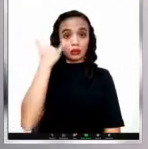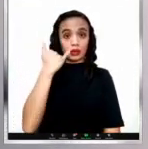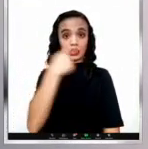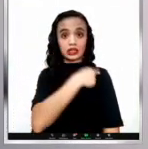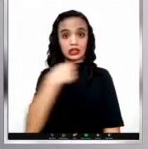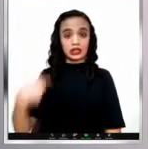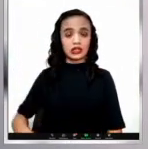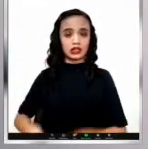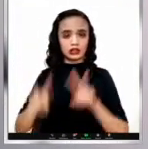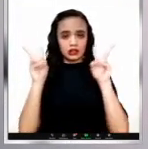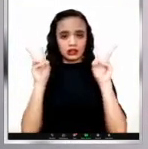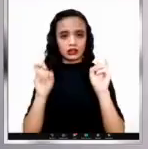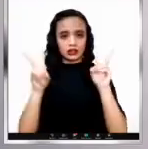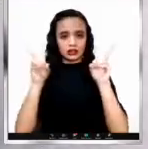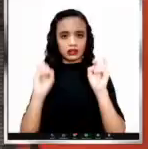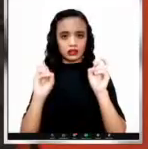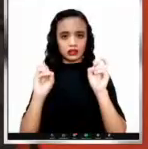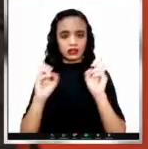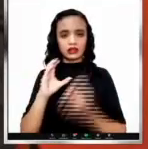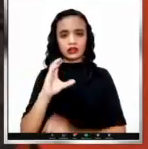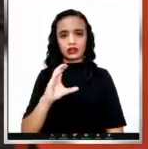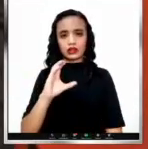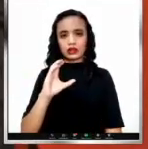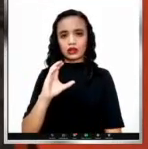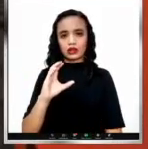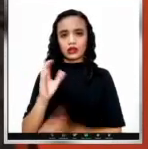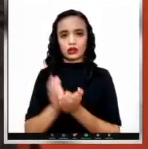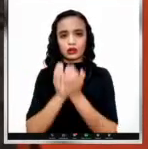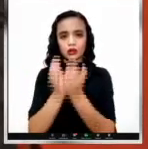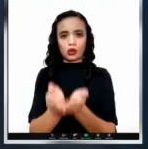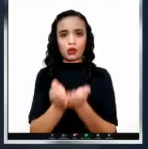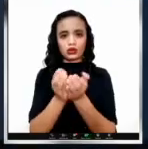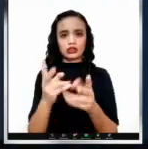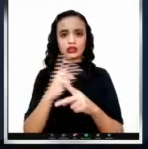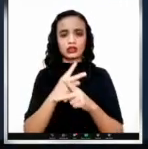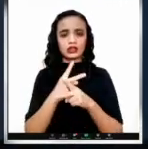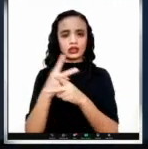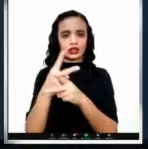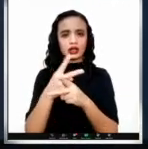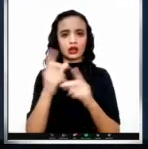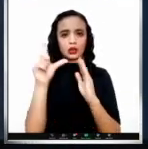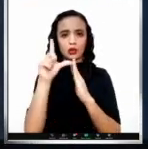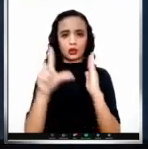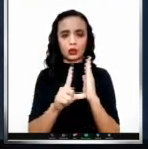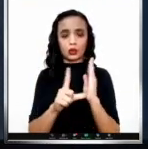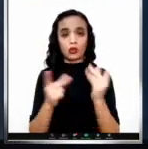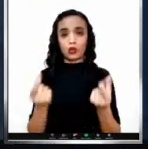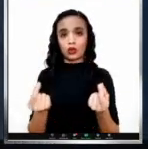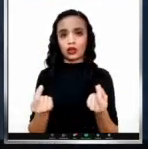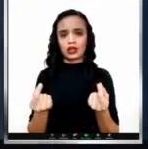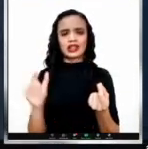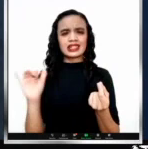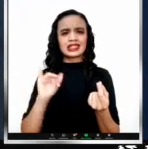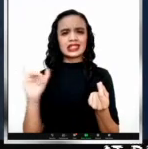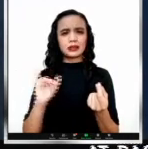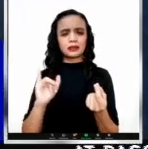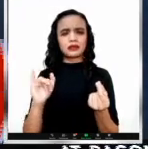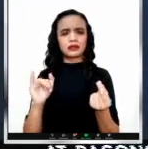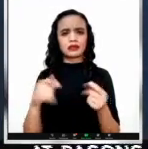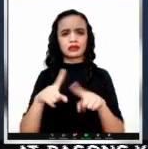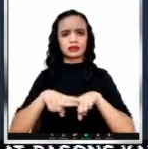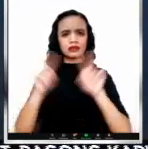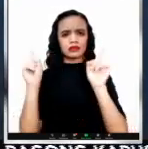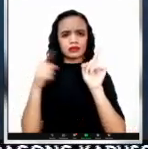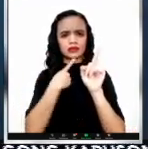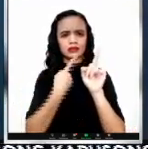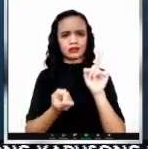Coast Guard Law. Ang paghahain ng diplomatic protest ay tila pagbaliktad sa naunang sabi ni Locsin noong